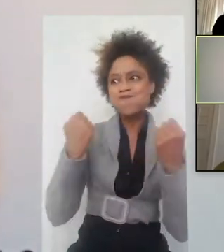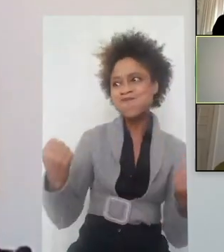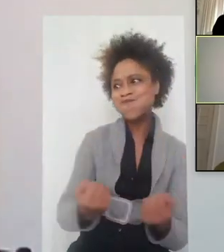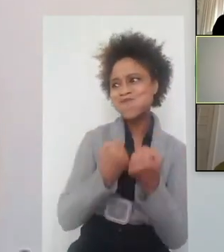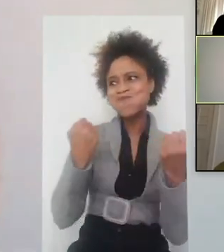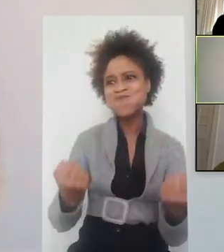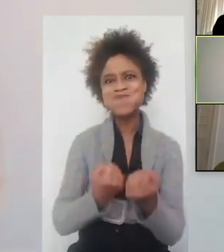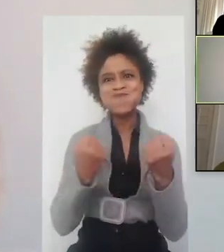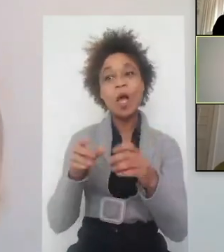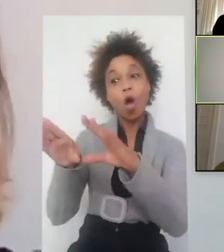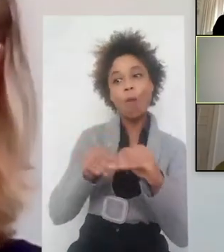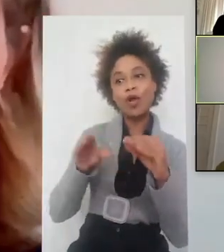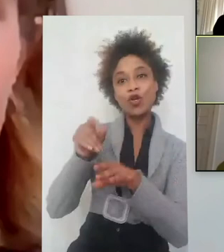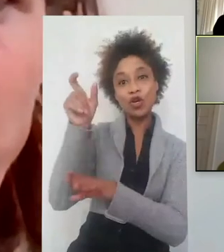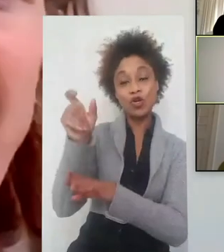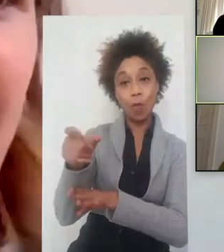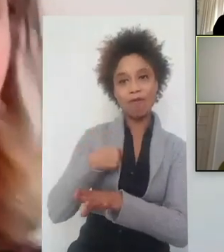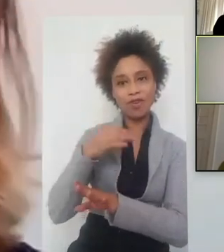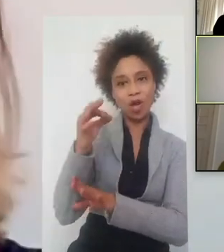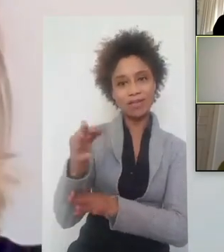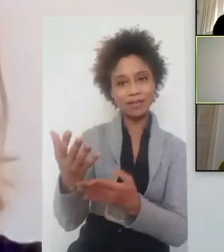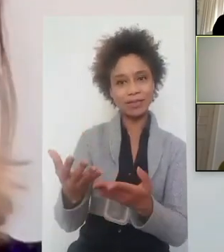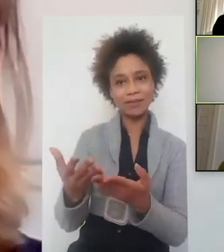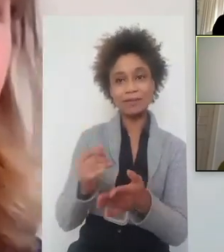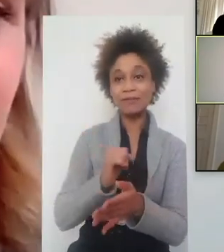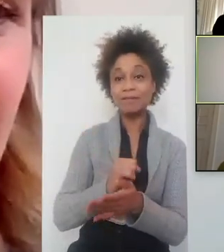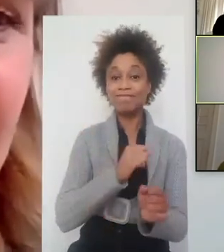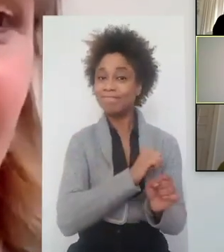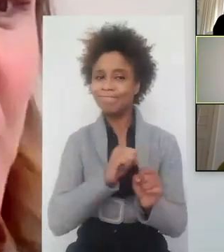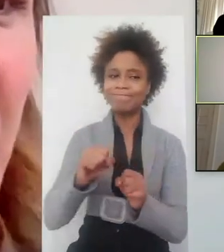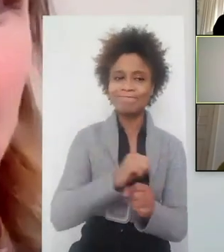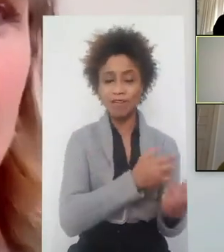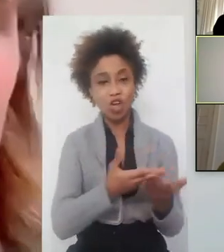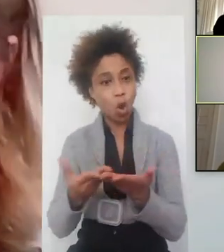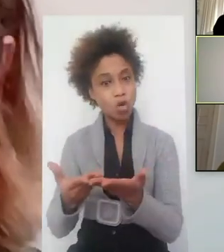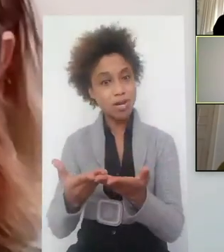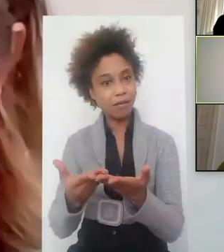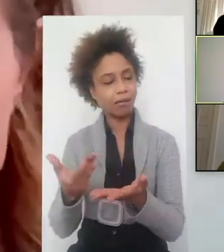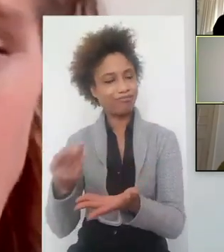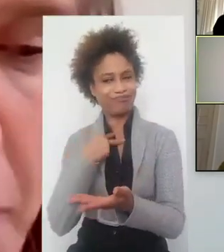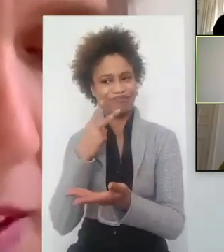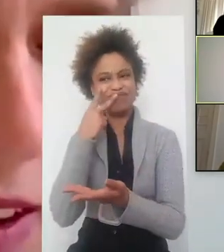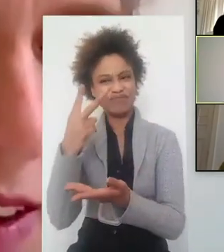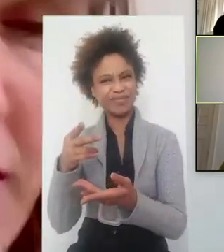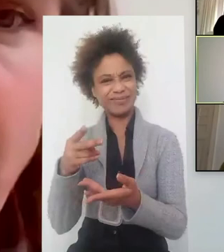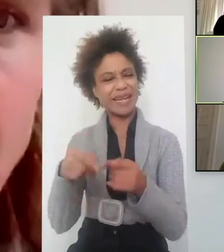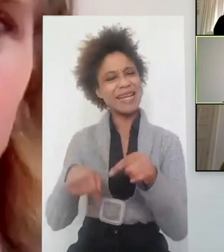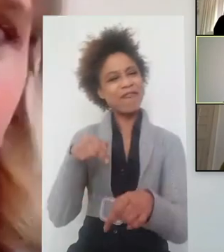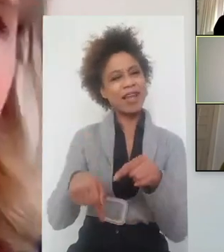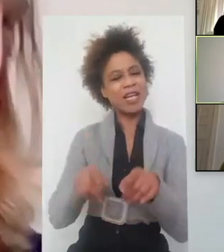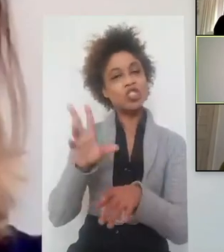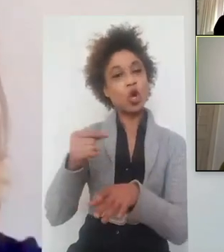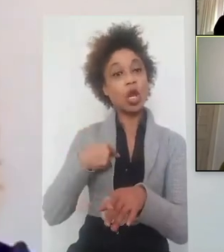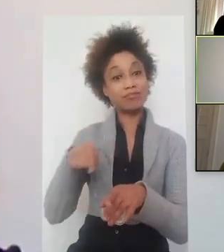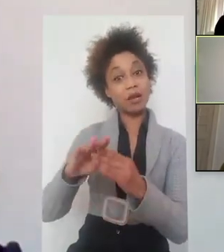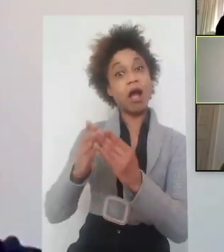fondsen. Dus dat is wel heel belangrijk om je dat te realiseren, dat dingen dus geld kosten. Misschien is het als Rijksmuseum makkelijker. Dat weet